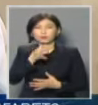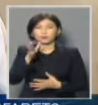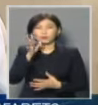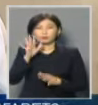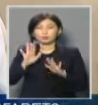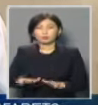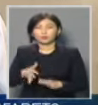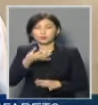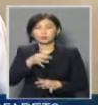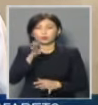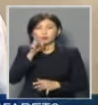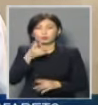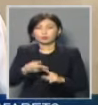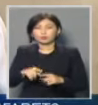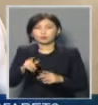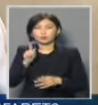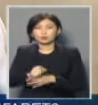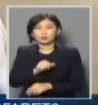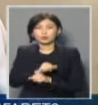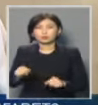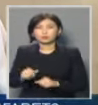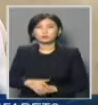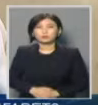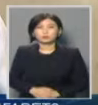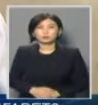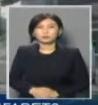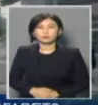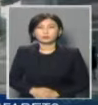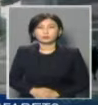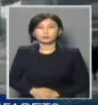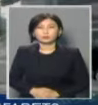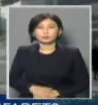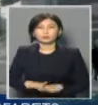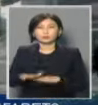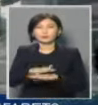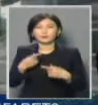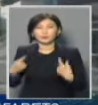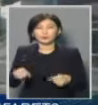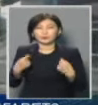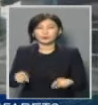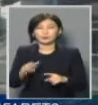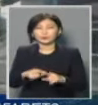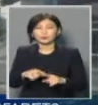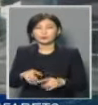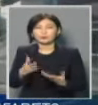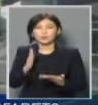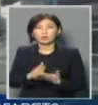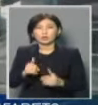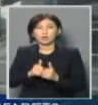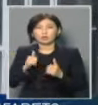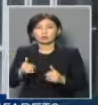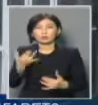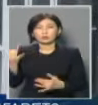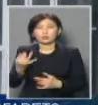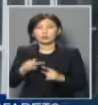месте, в любое время. Она не запрещена в нашей стране. На рынке кипит торговля табачными изделиями. Особенно